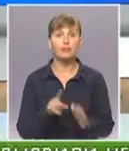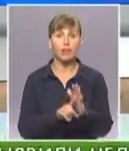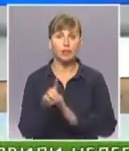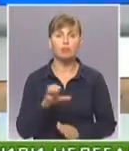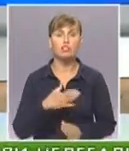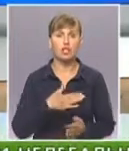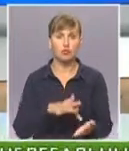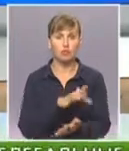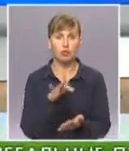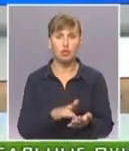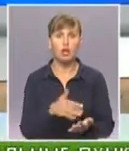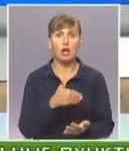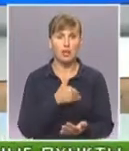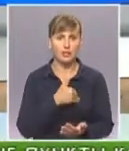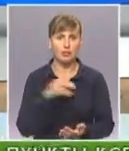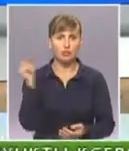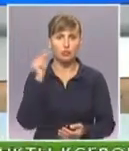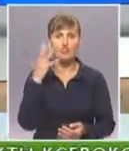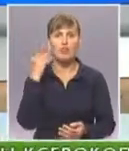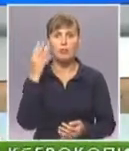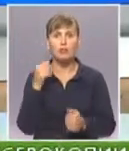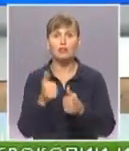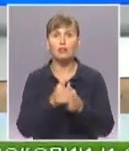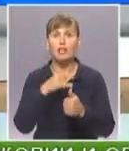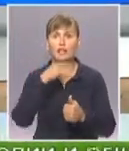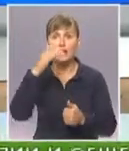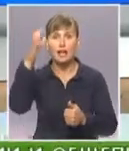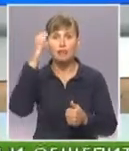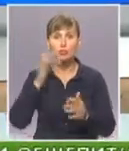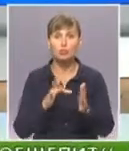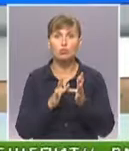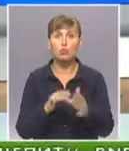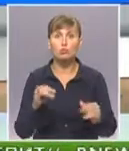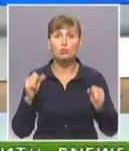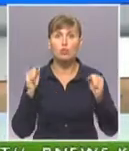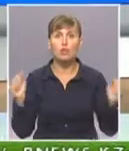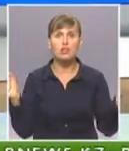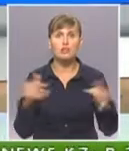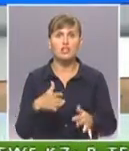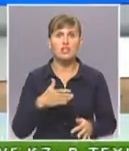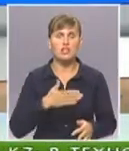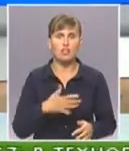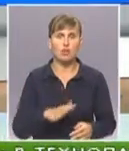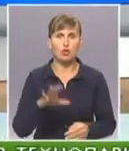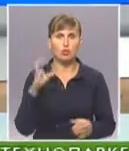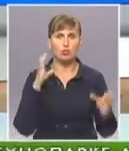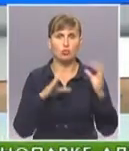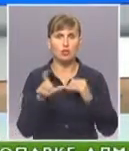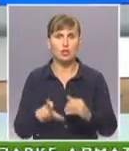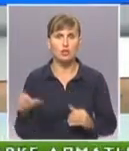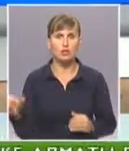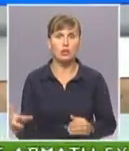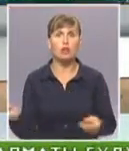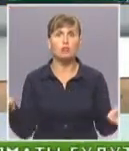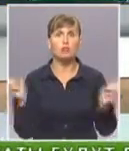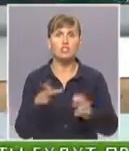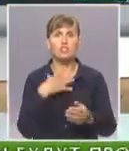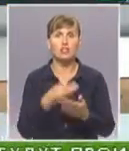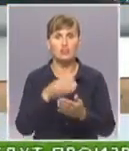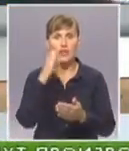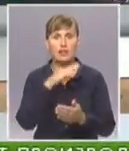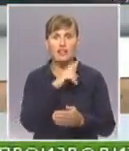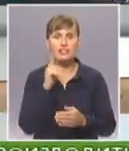И начнем с нашего города. Хотим учиться. В Алматы возле Казахстанской академии туризма и спорта собрались недовольные. Абитуриенты пришли со